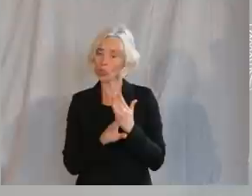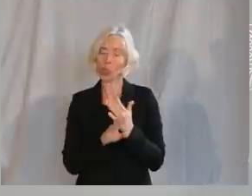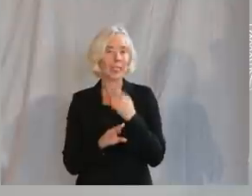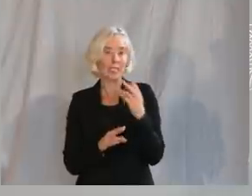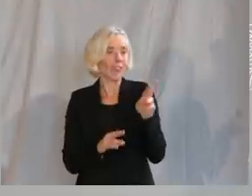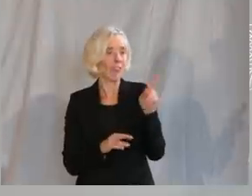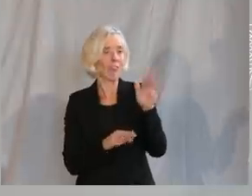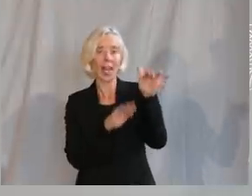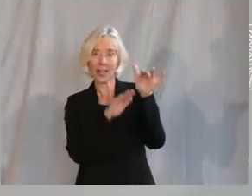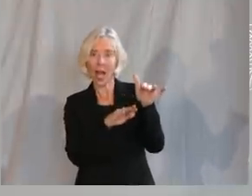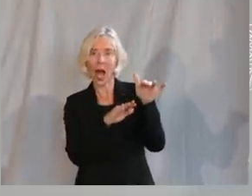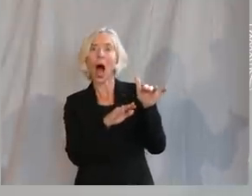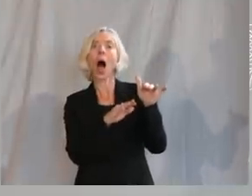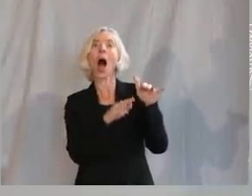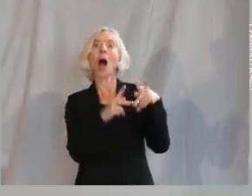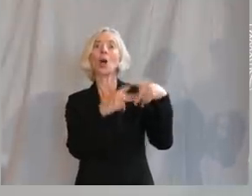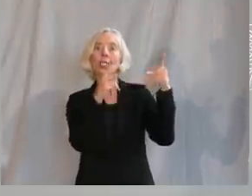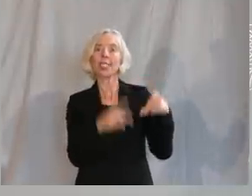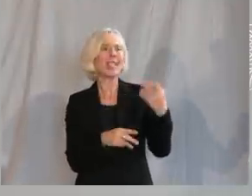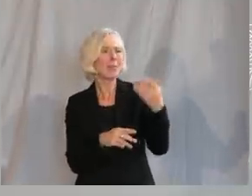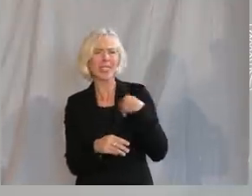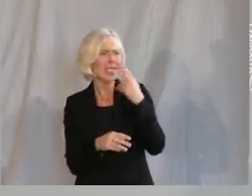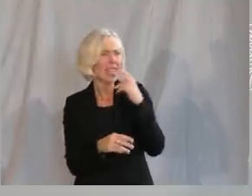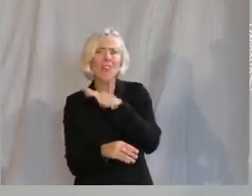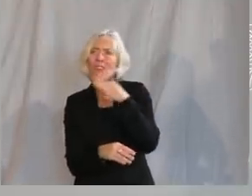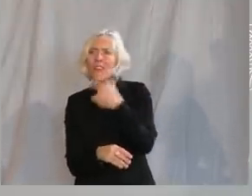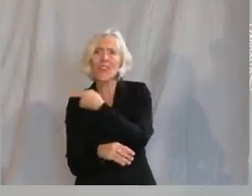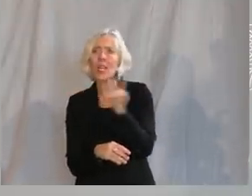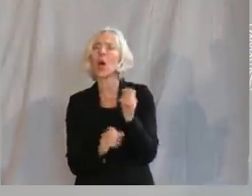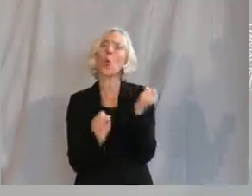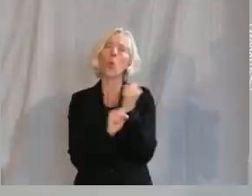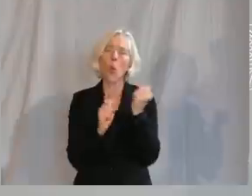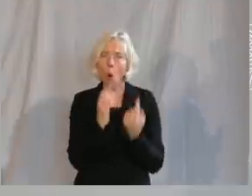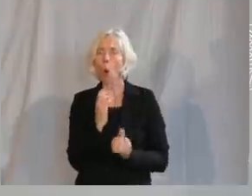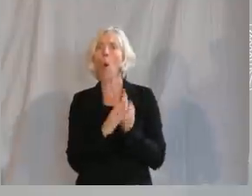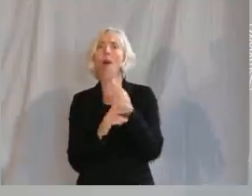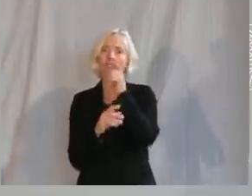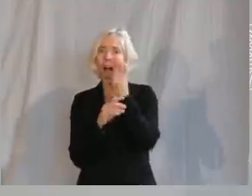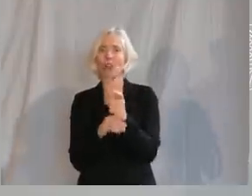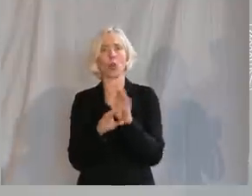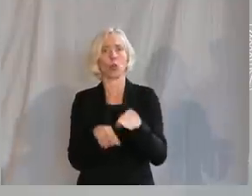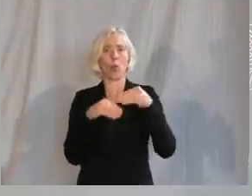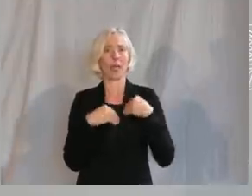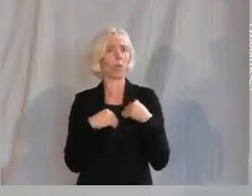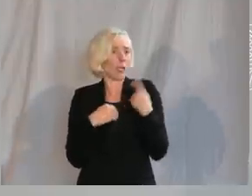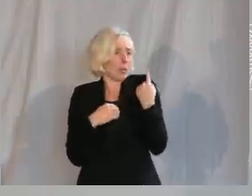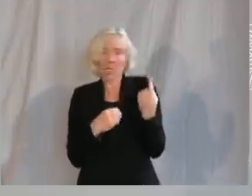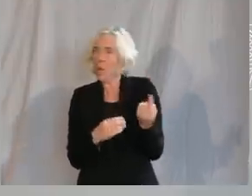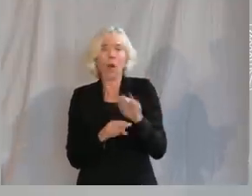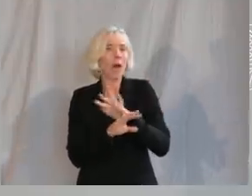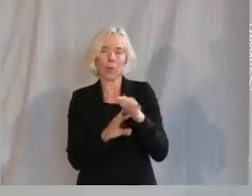der vor allem auch in den Dienstleistungsbetrieben verantwortungsvoll seit Wochen und Monaten mit dem Thema Corona und Hygiene umgeht, hat auch nichts zu